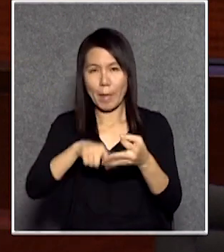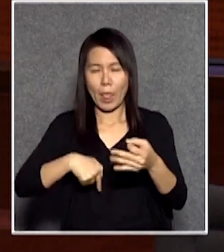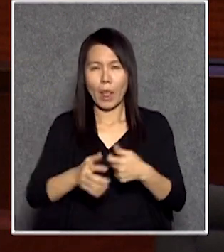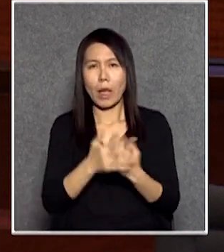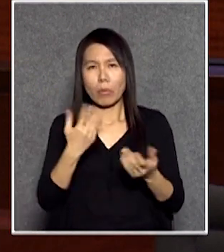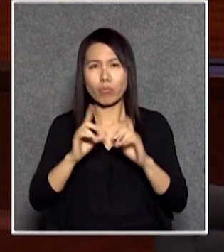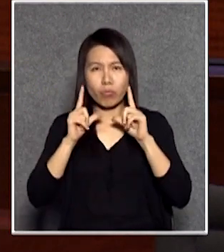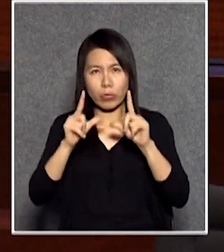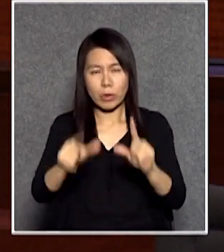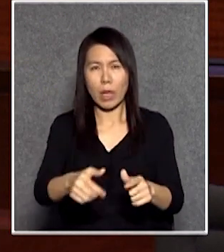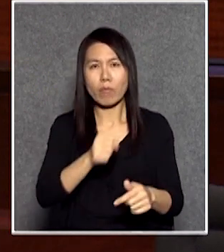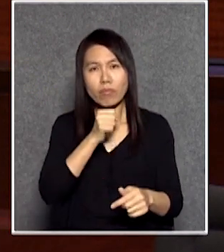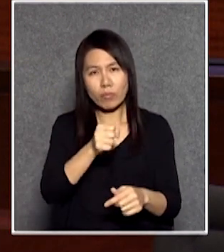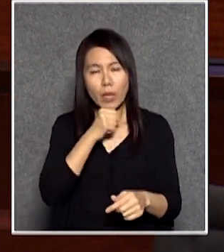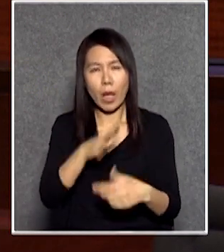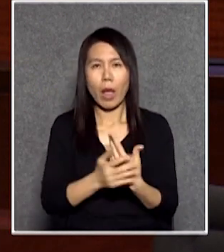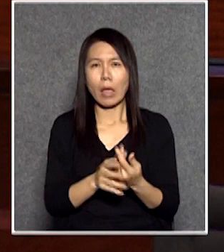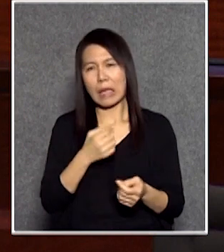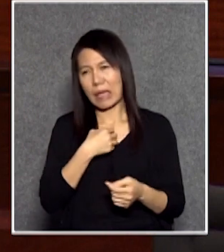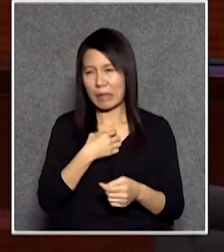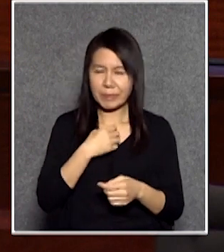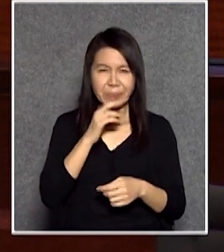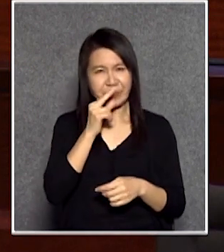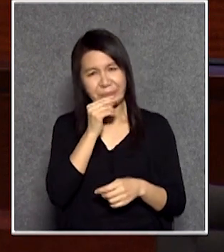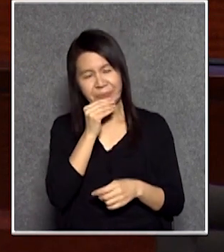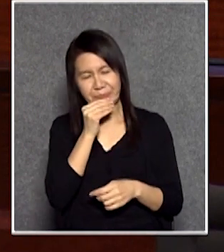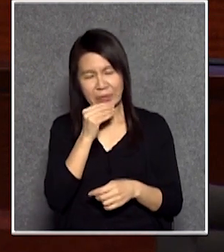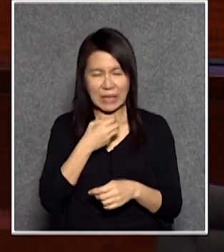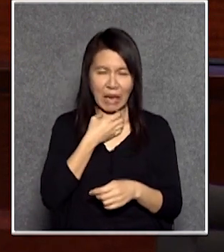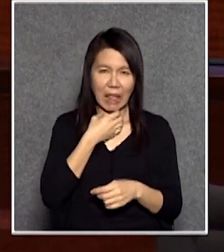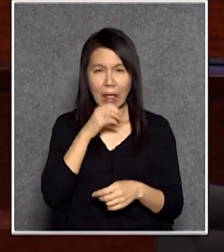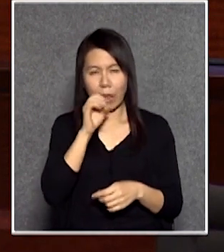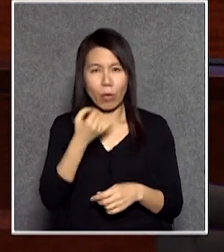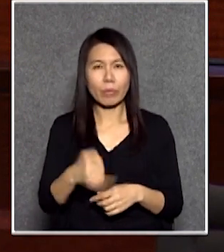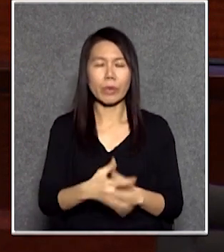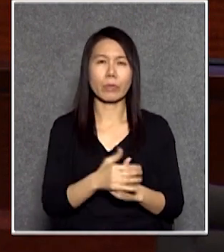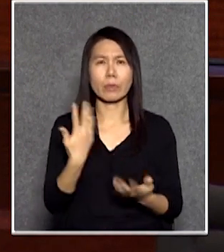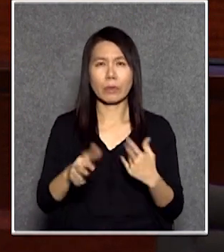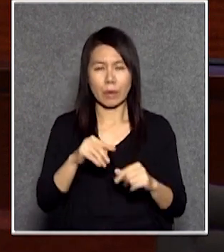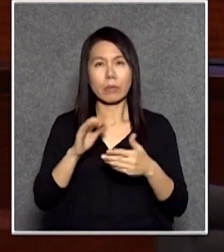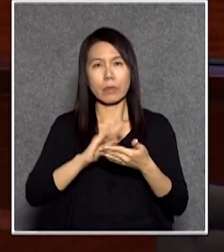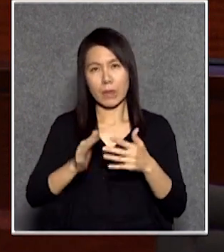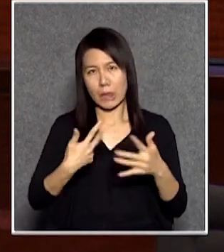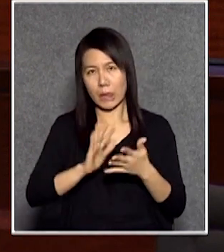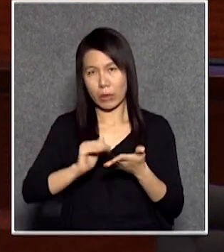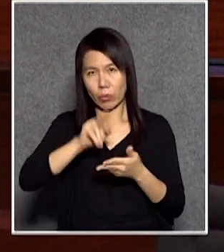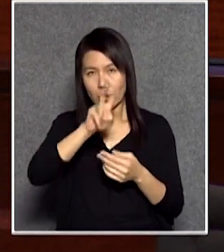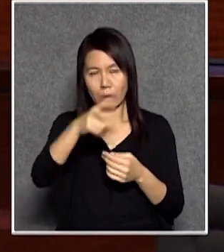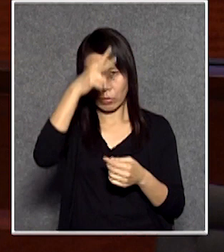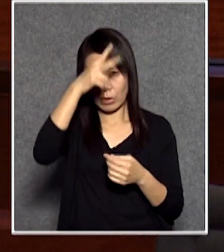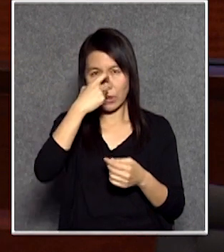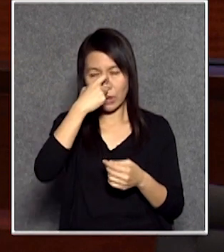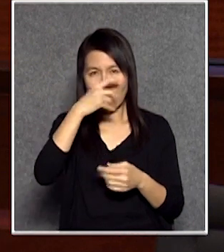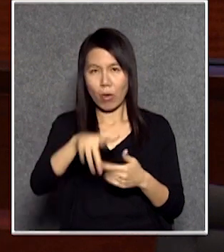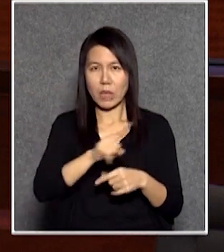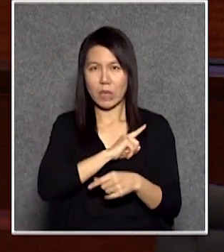傳媒提問的時候，只能夠支吾以對，有口難辯。這件事充分突顯梁振英的權剛獨